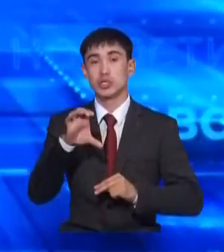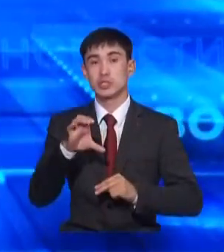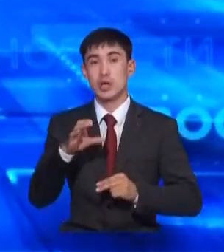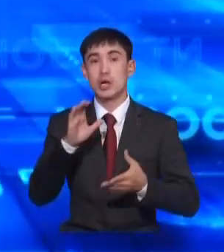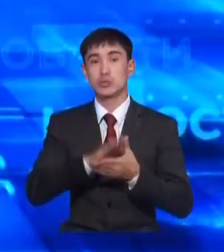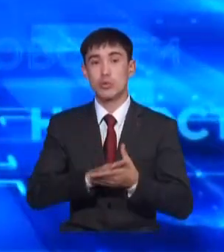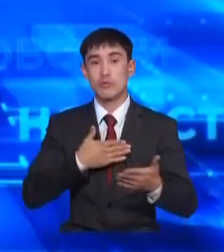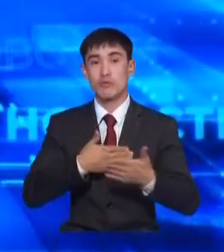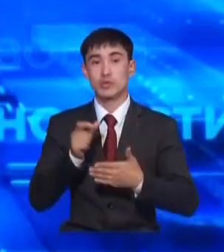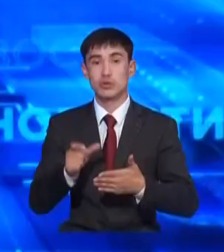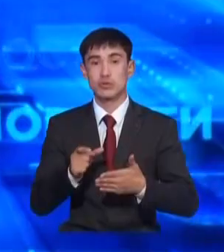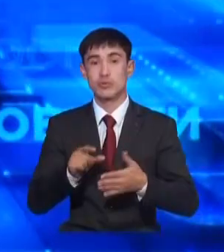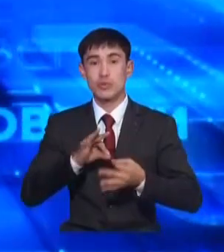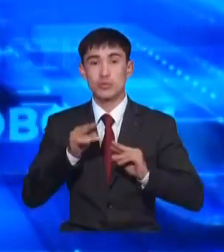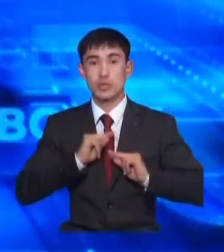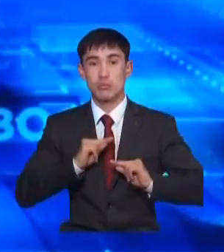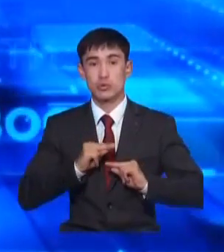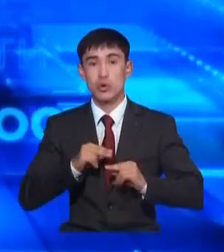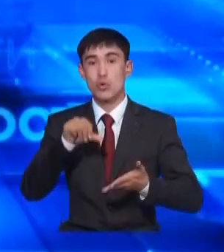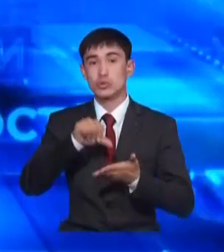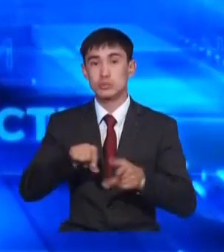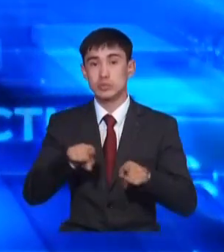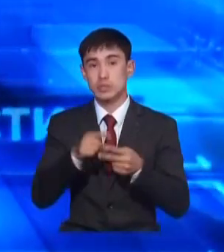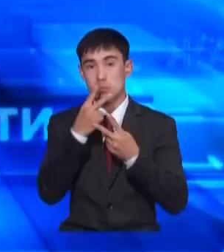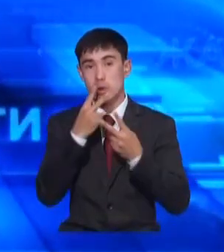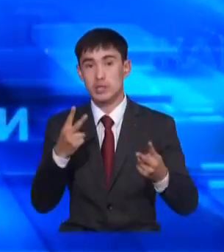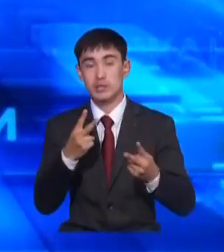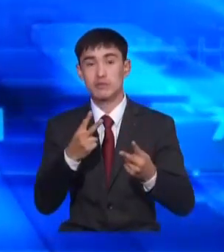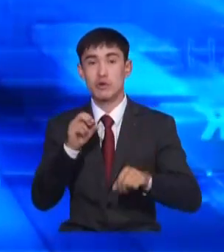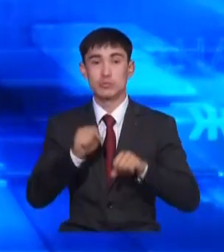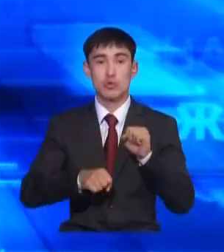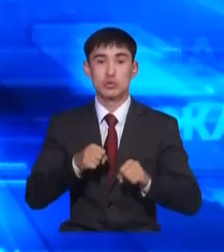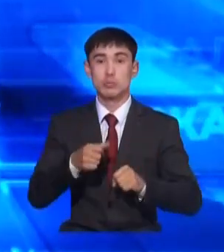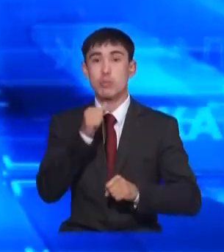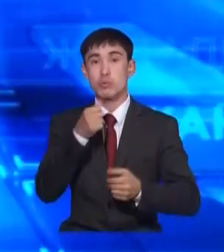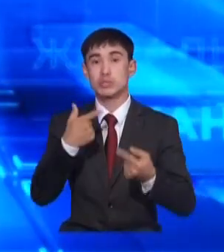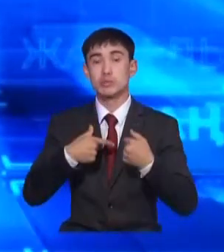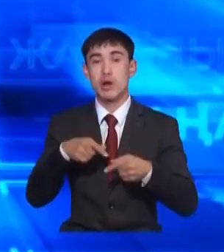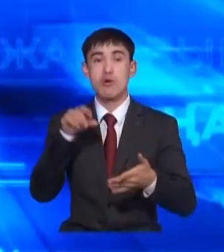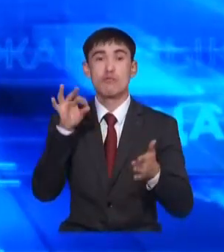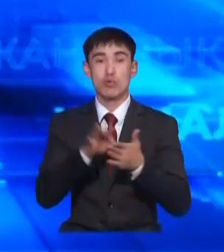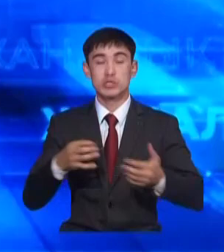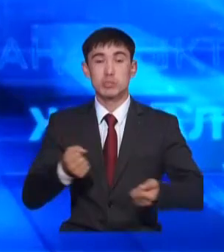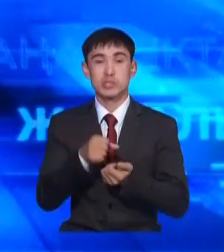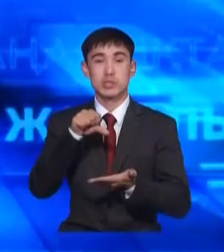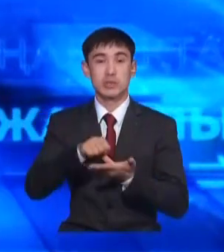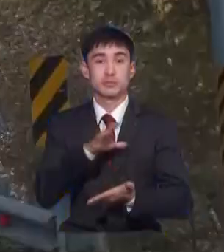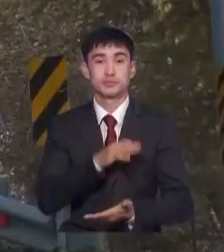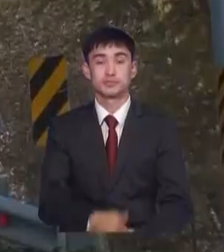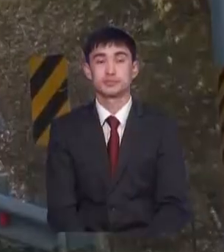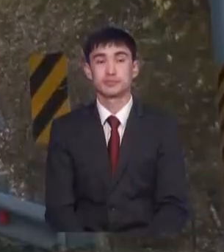ЧС ознакомило волонтеров с тонкостями их работы. Участникам также представилась возможность попробовать себя в роли спасателя.